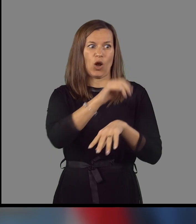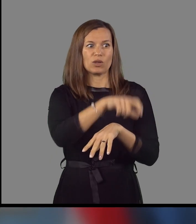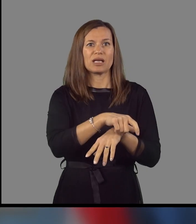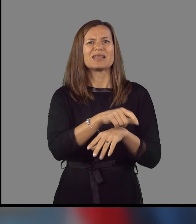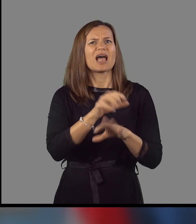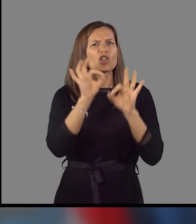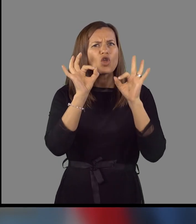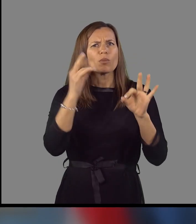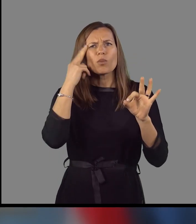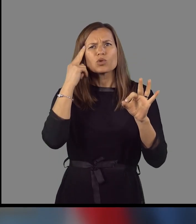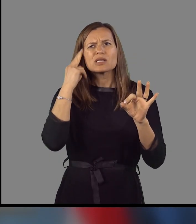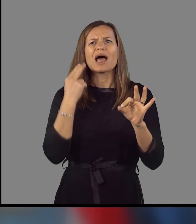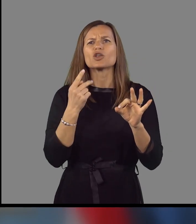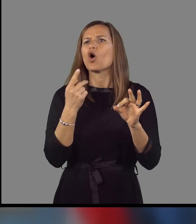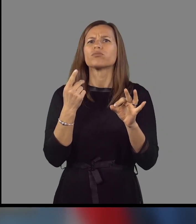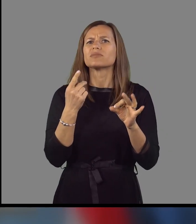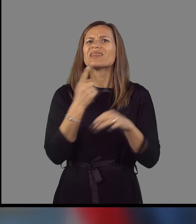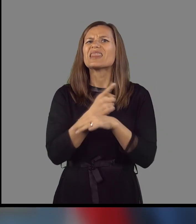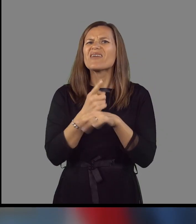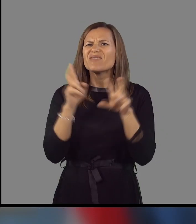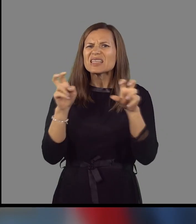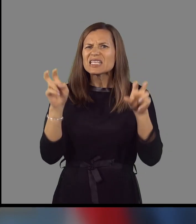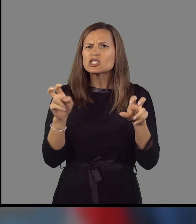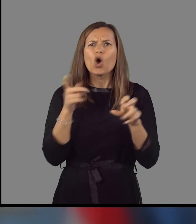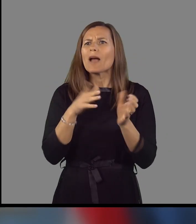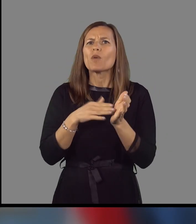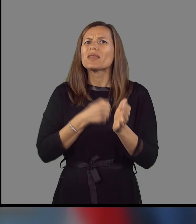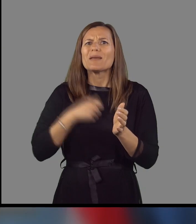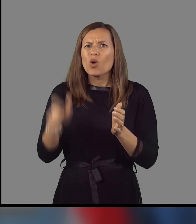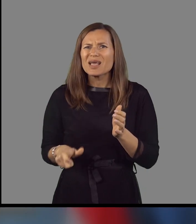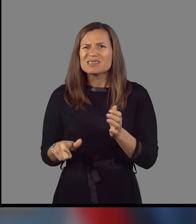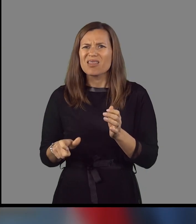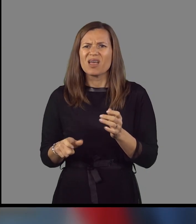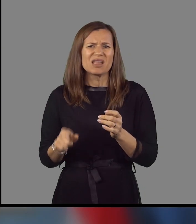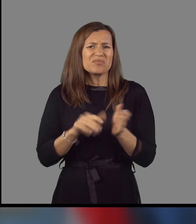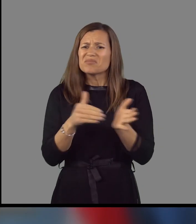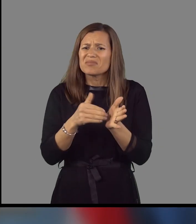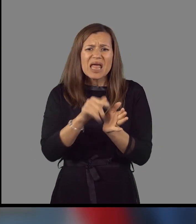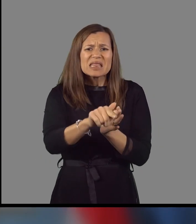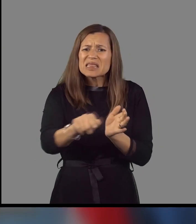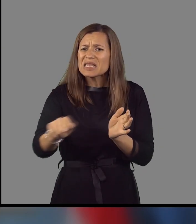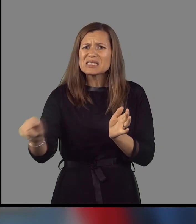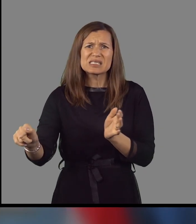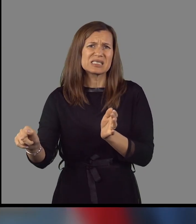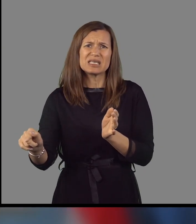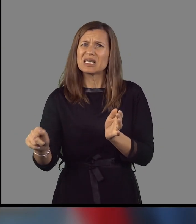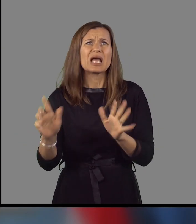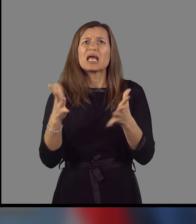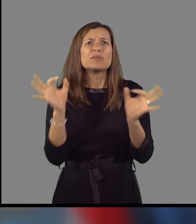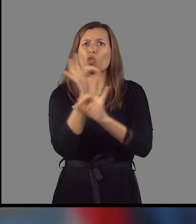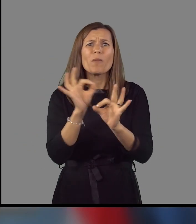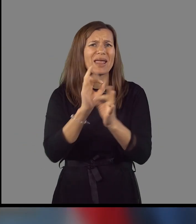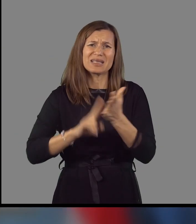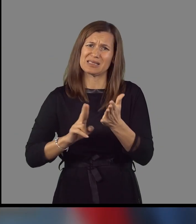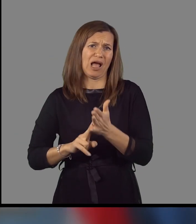to definicijo in da se testiranje ne izvaja pri tistih, ki teh podatkov oziroma